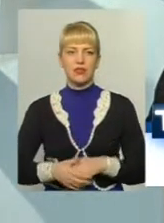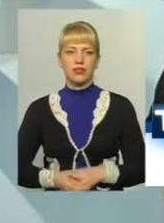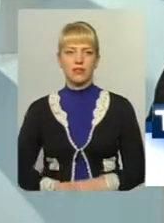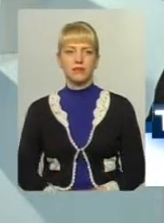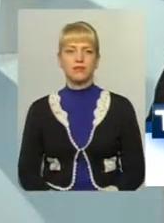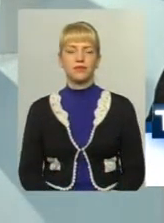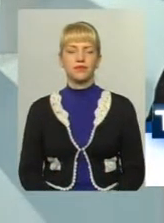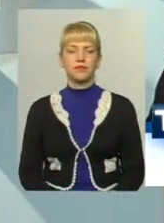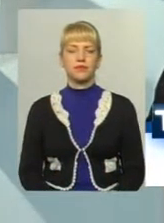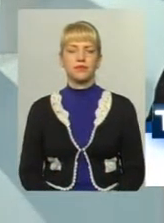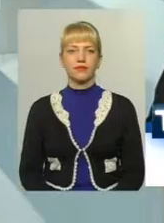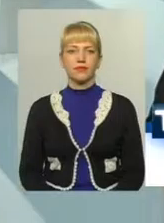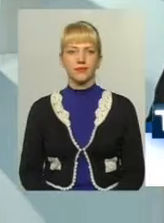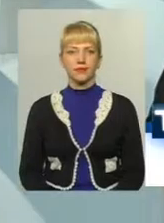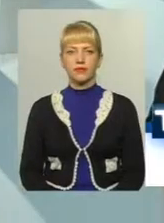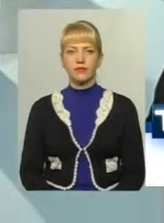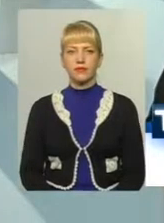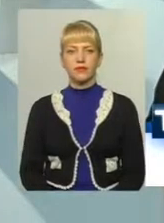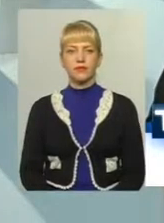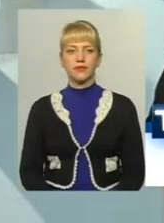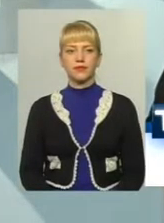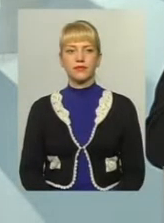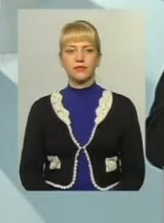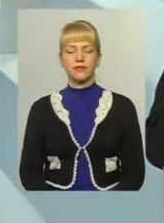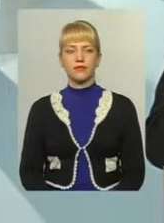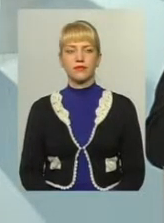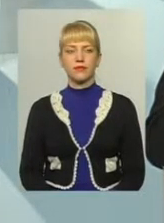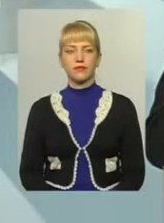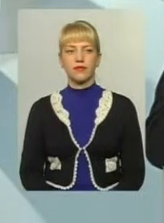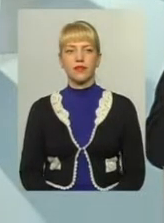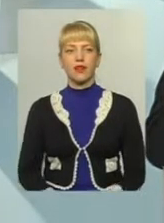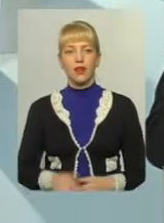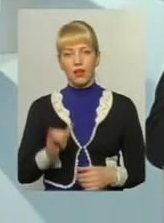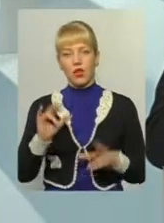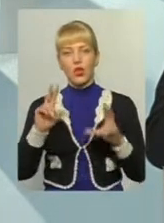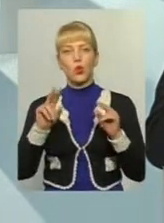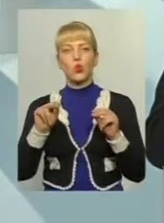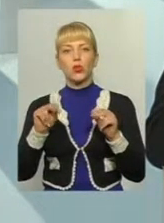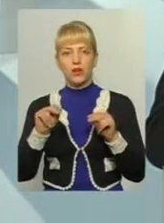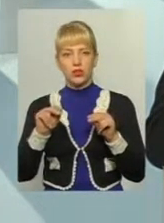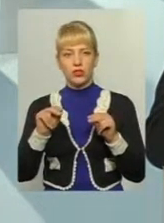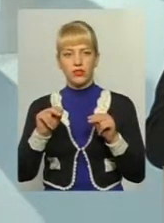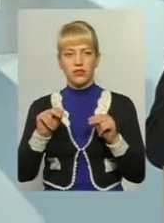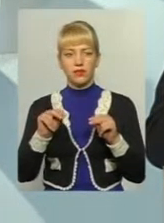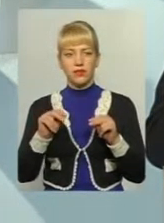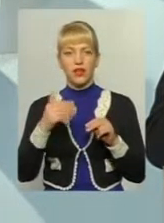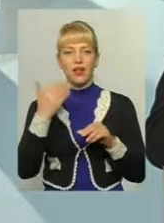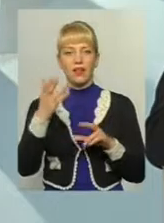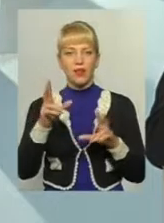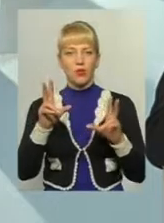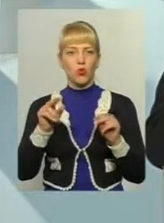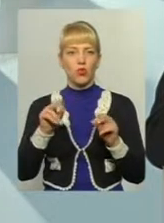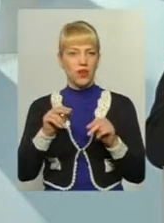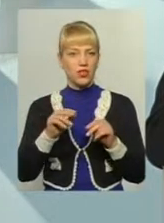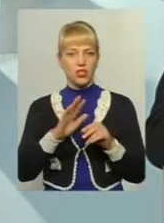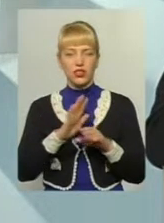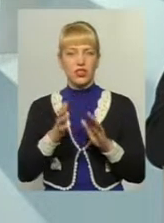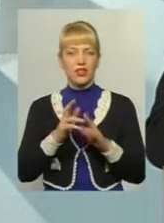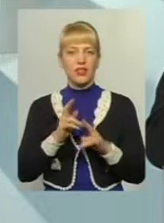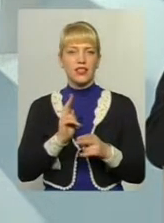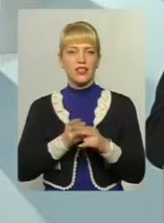Самонавчання, обмін досвідом – це в першу чергу ще чим потрібно займатися майбутнім головам ОСББ, або які хочуть себе присвятити цій